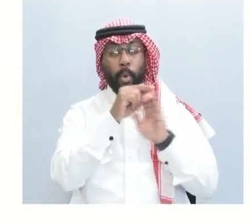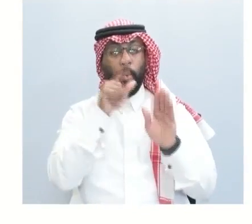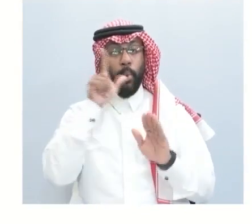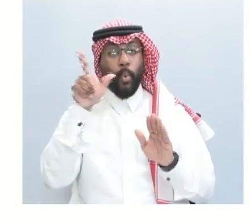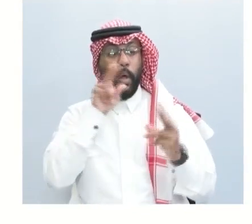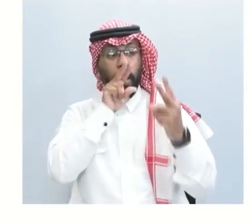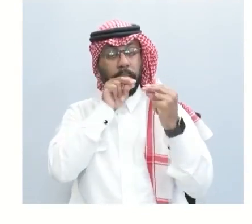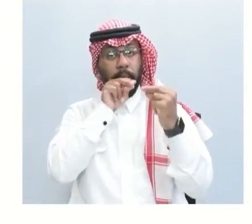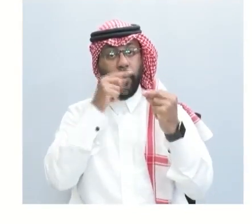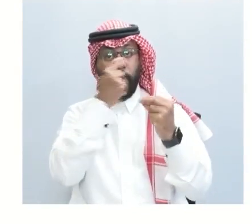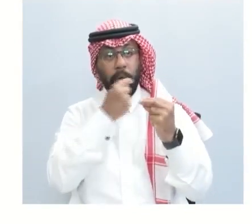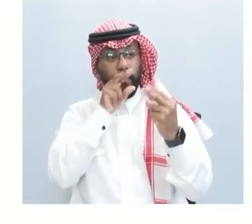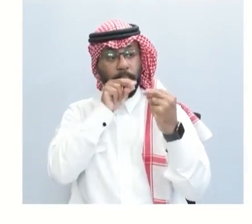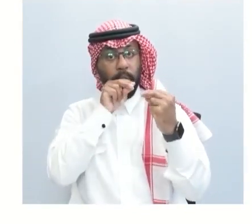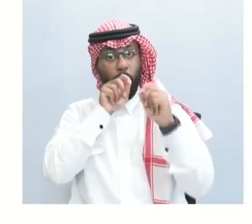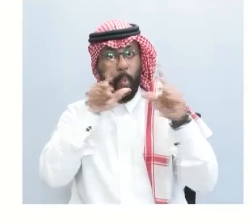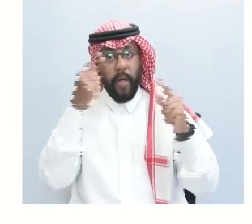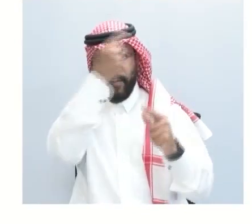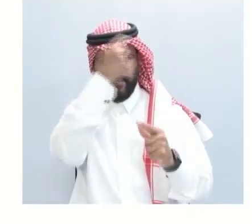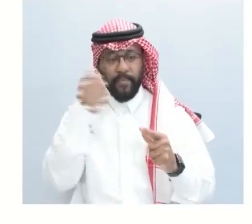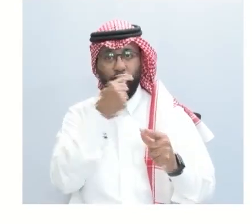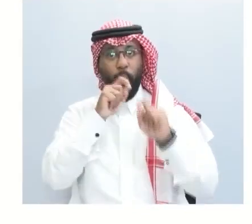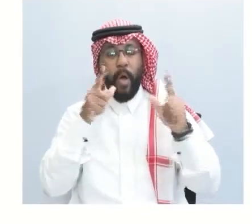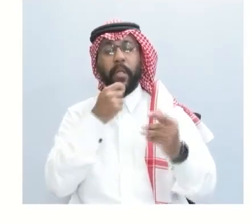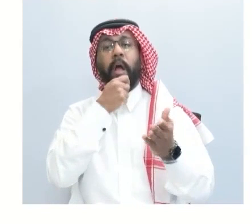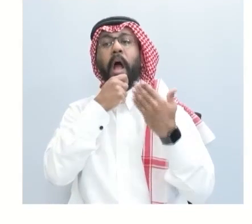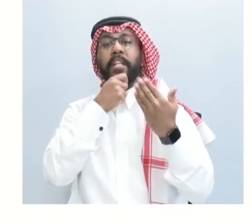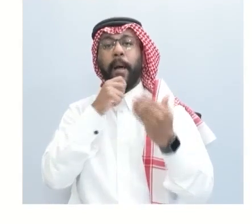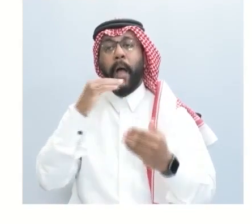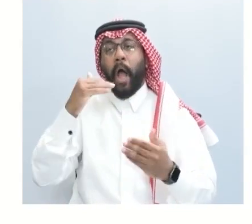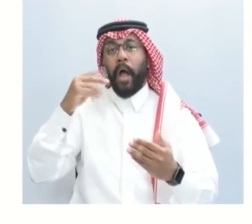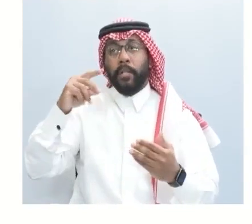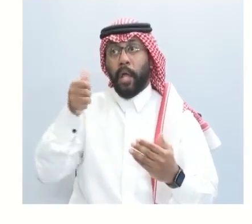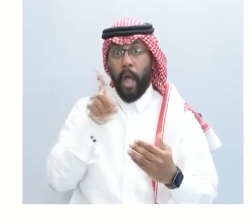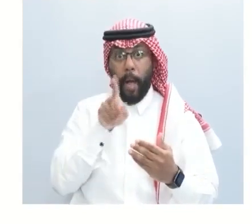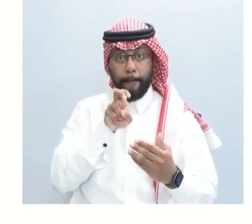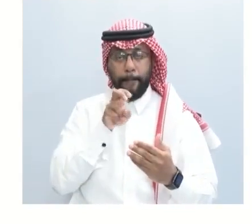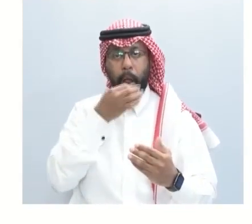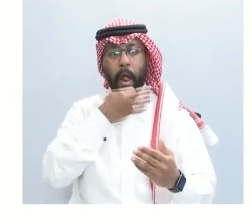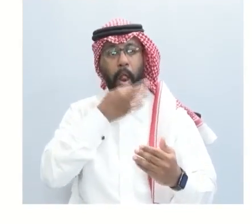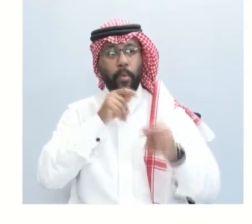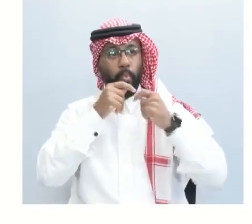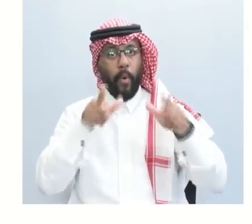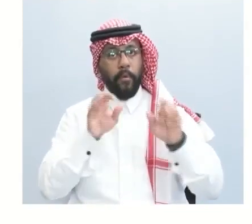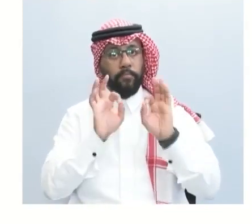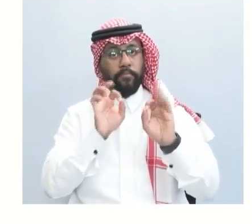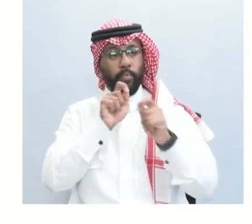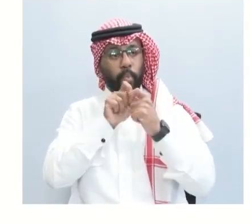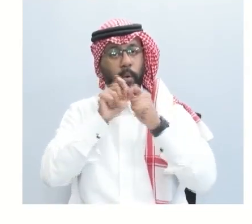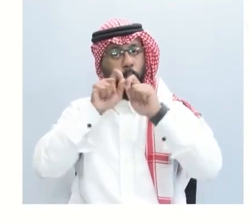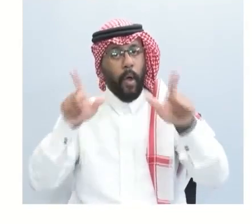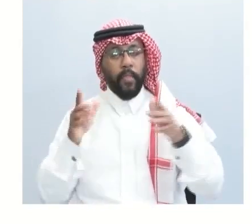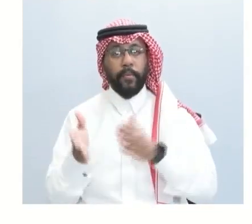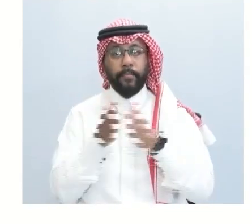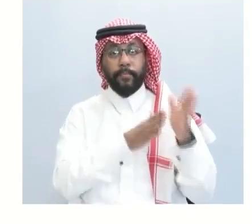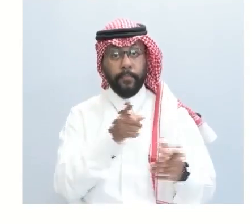التواصل الشفهي مهارات الخطابه والالقاء مهارات الخطابه والالقاء الاهداف